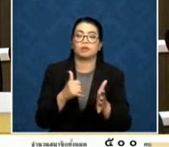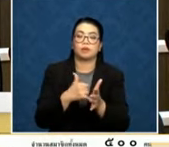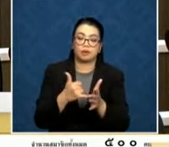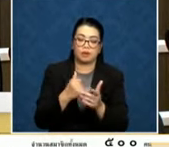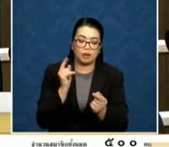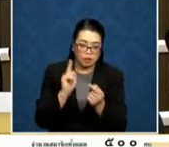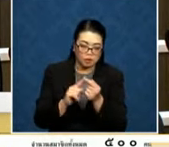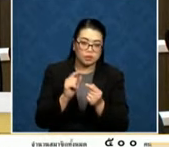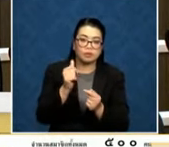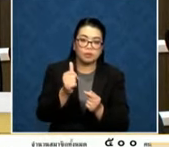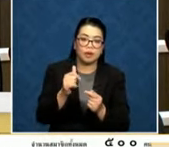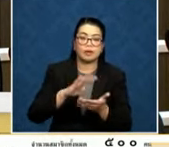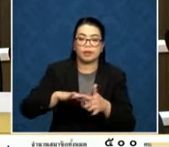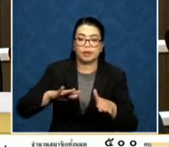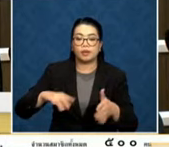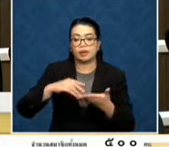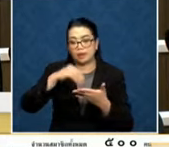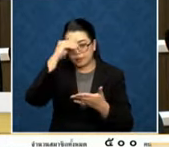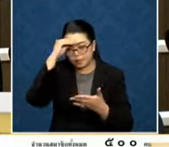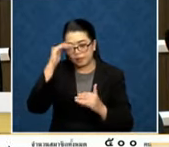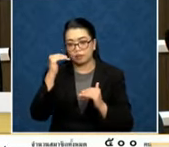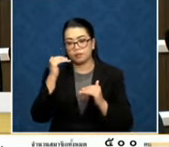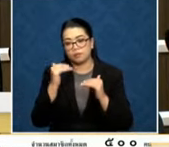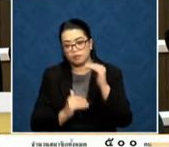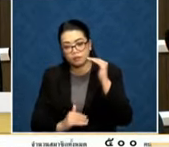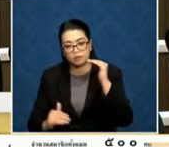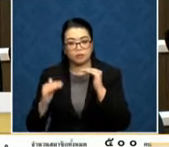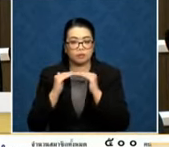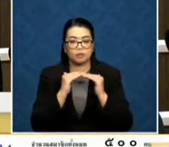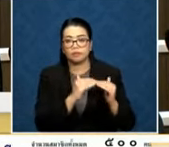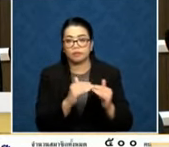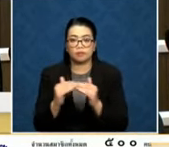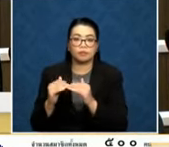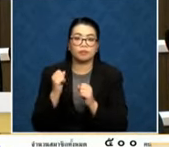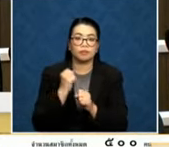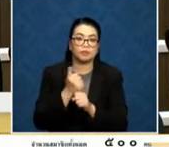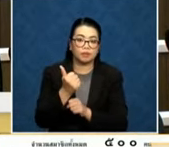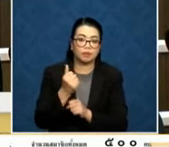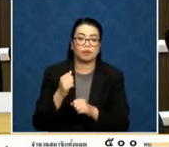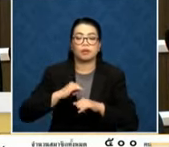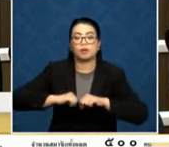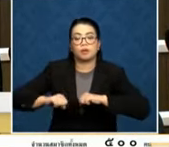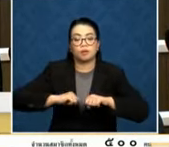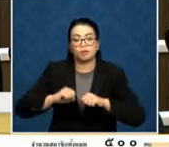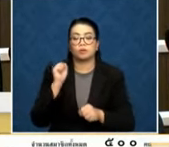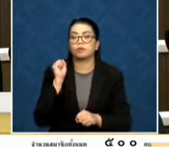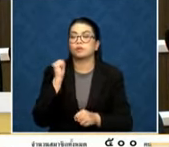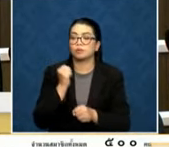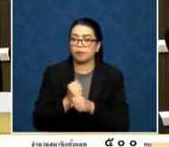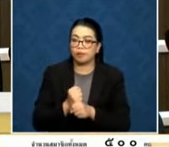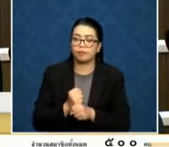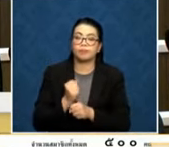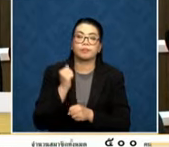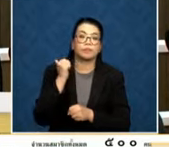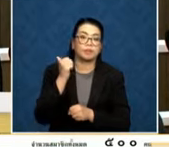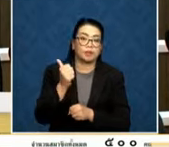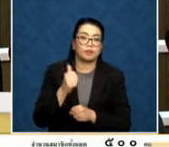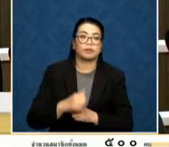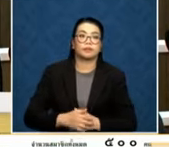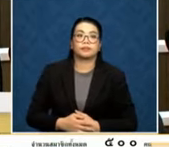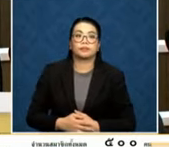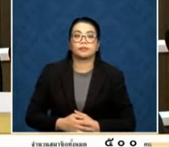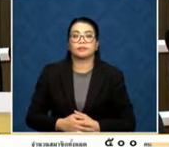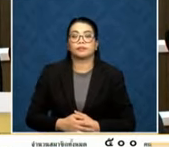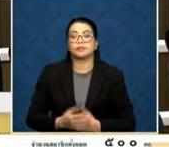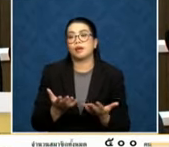รูปธรรมลดปัญหาความเหลื่อมล้ำทางการศึกษาสามารถผลิตเยาวชนที่มีคุณภาพในอนาคตต่อไป